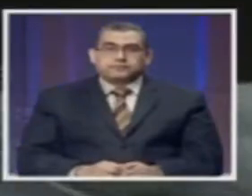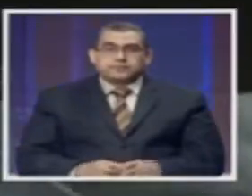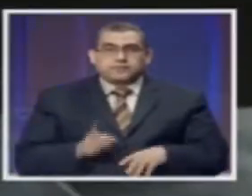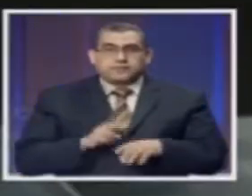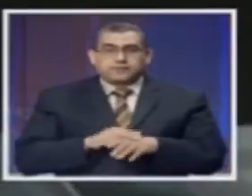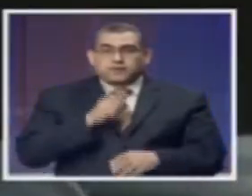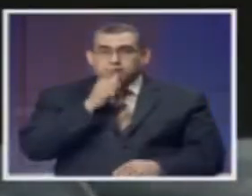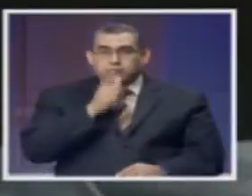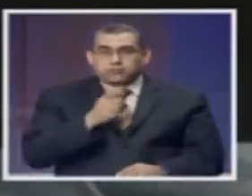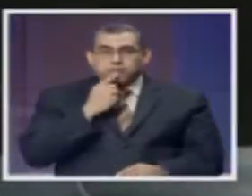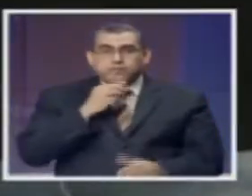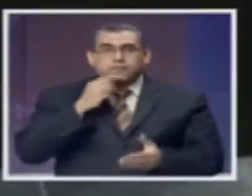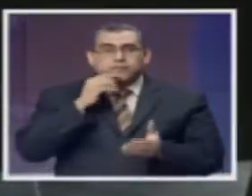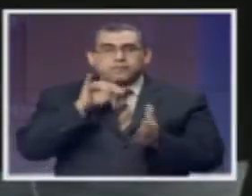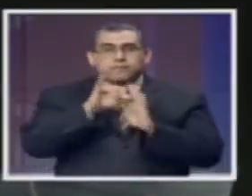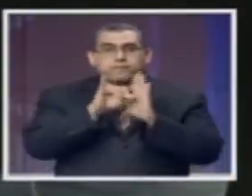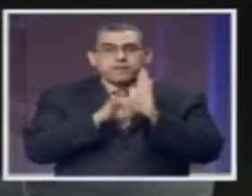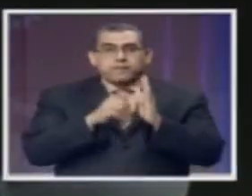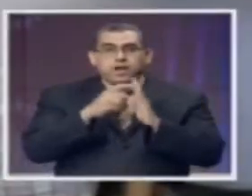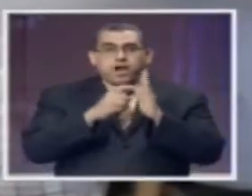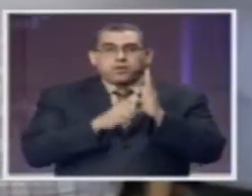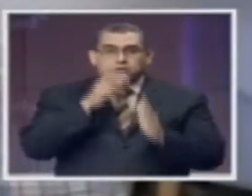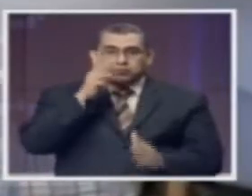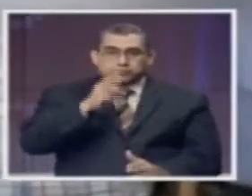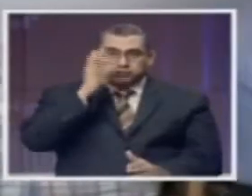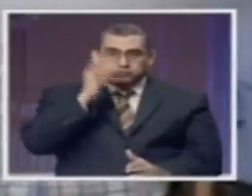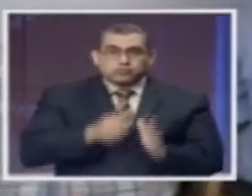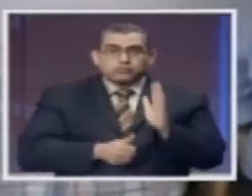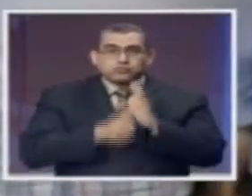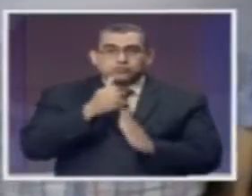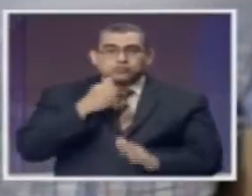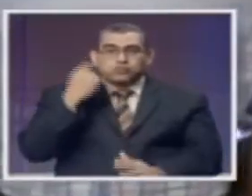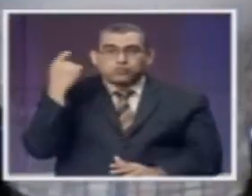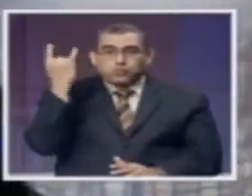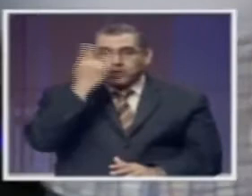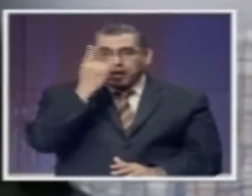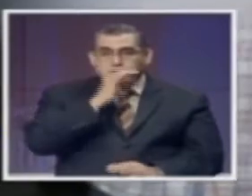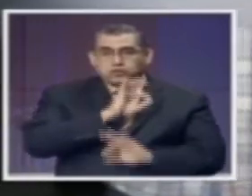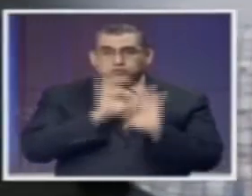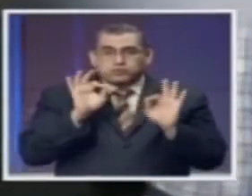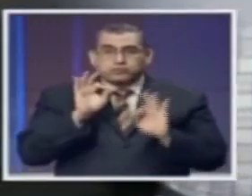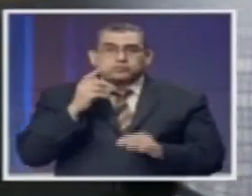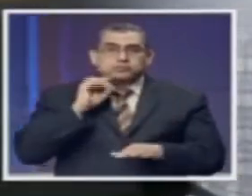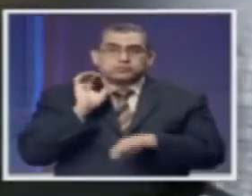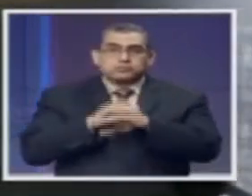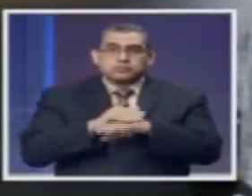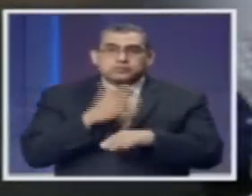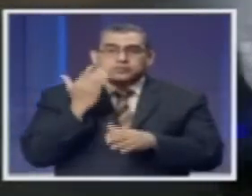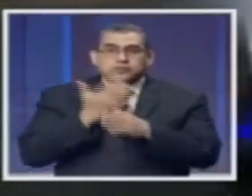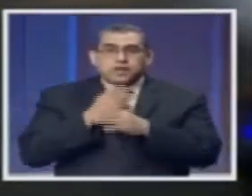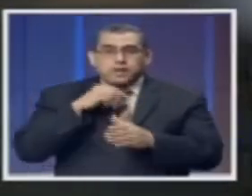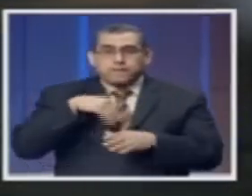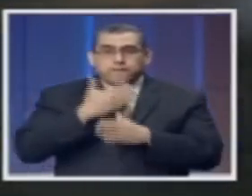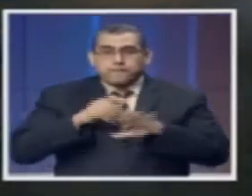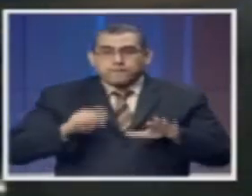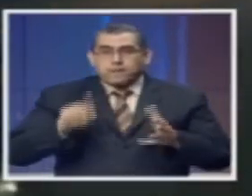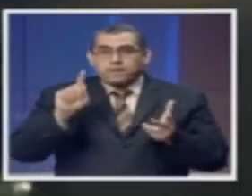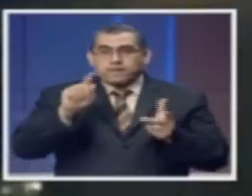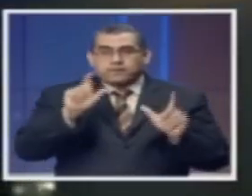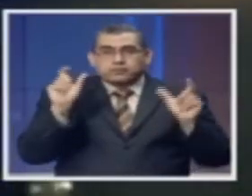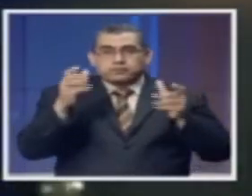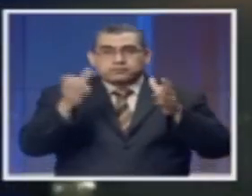وترسيخا لمبدأ سيادة القانون، نجحت أجهزة وزارة الداخلية في مجال تنفيذ الأحكام في